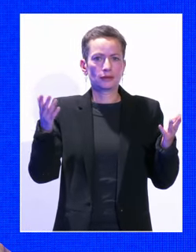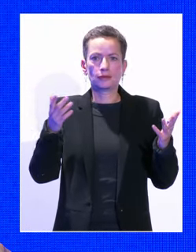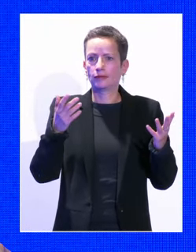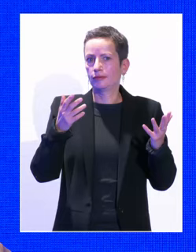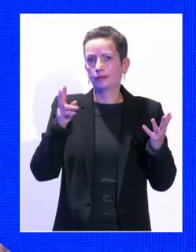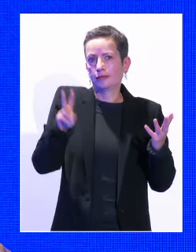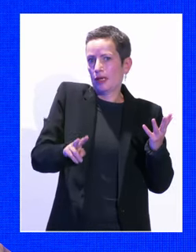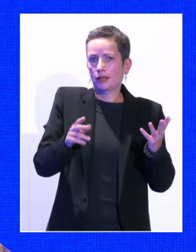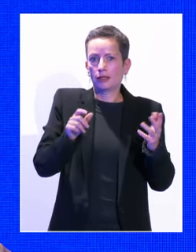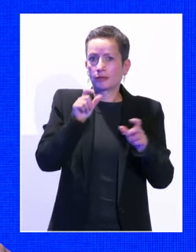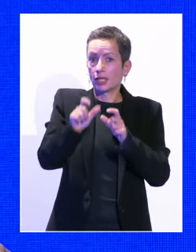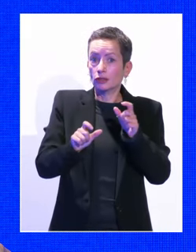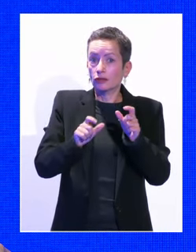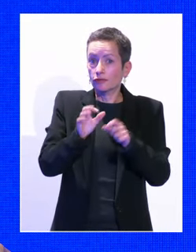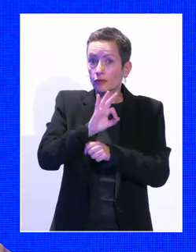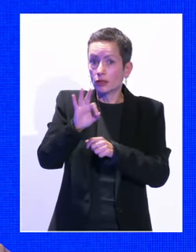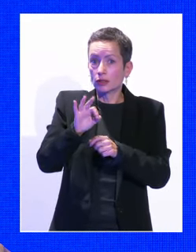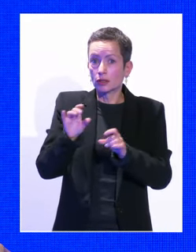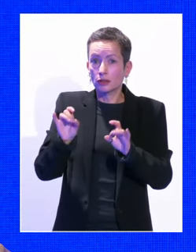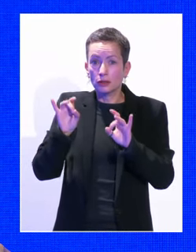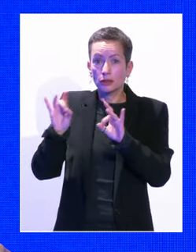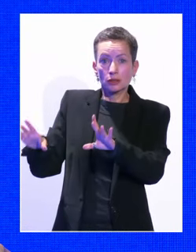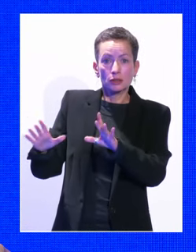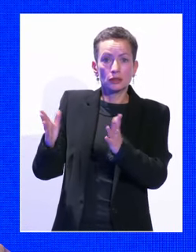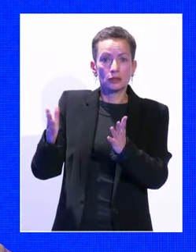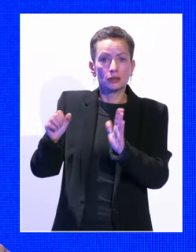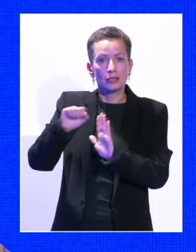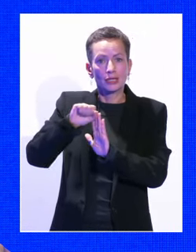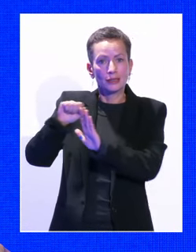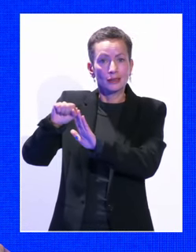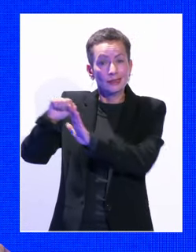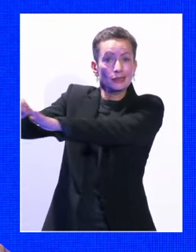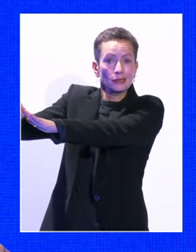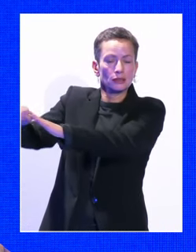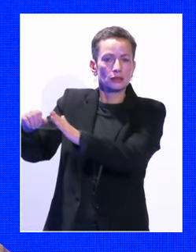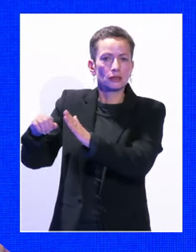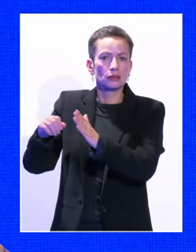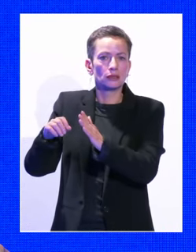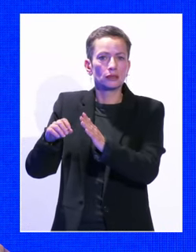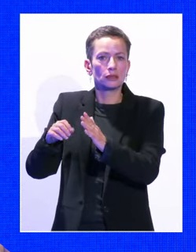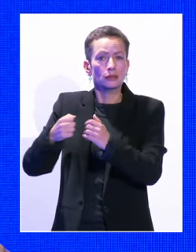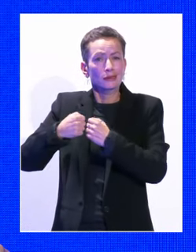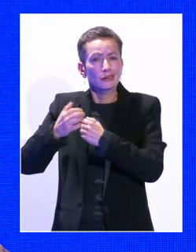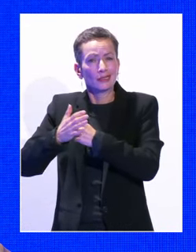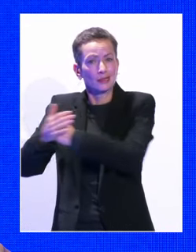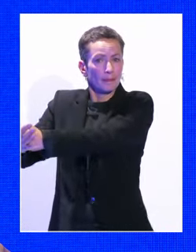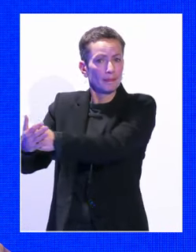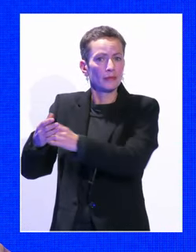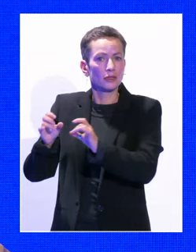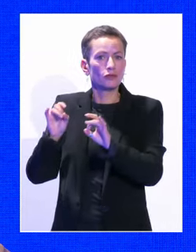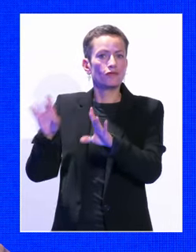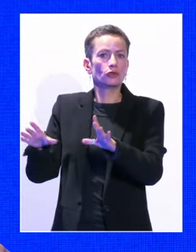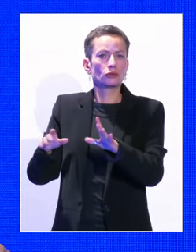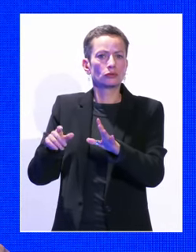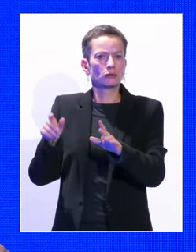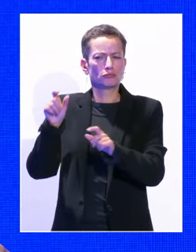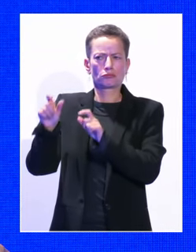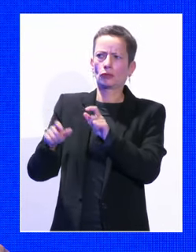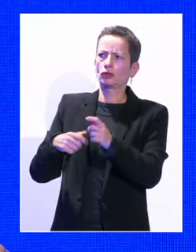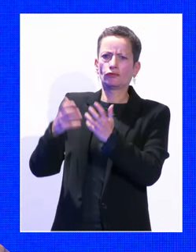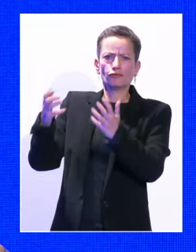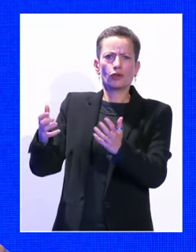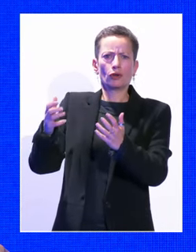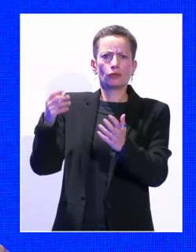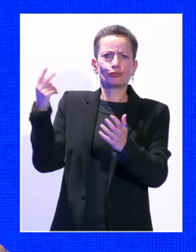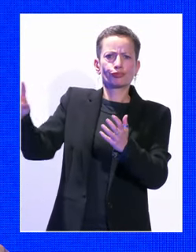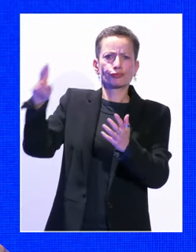Français ont repoussé, c'est l'extrémisme. L'idée que des gens voulaient imposer une